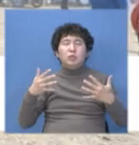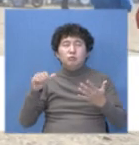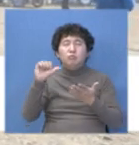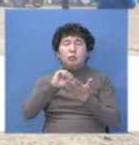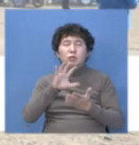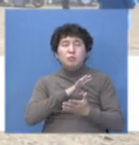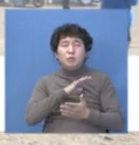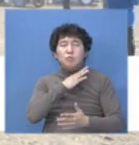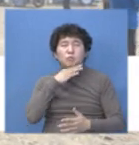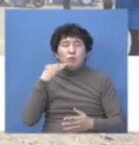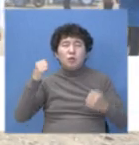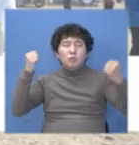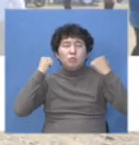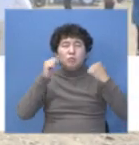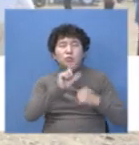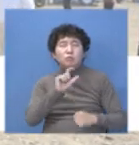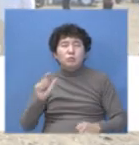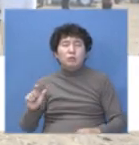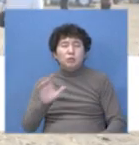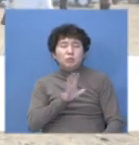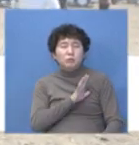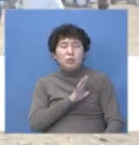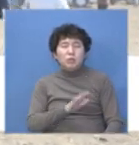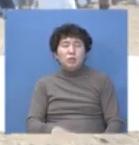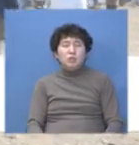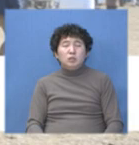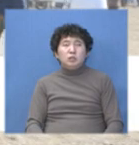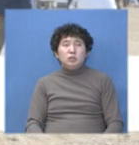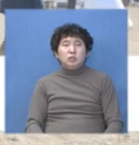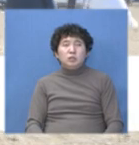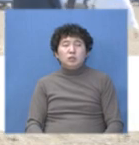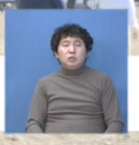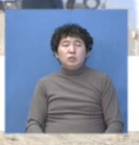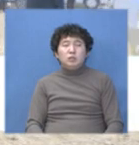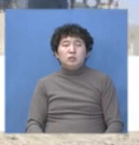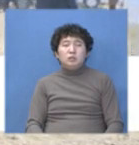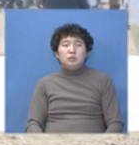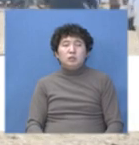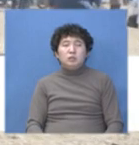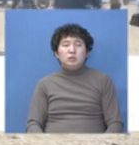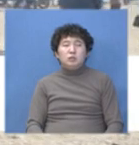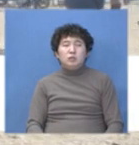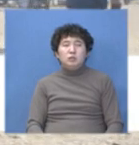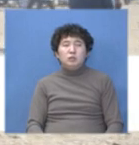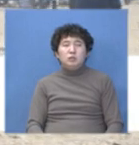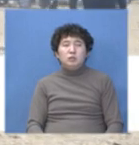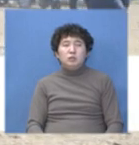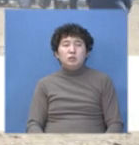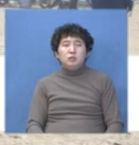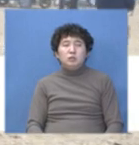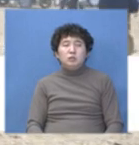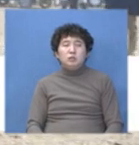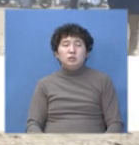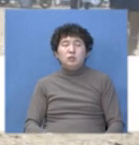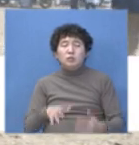Мерейтой өте жақсы деңгейде өтіп жатыр деп айта аламын. Спортшылар да бәрі бабында. Не айтам енді?